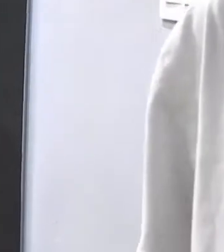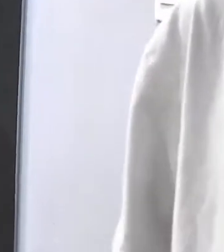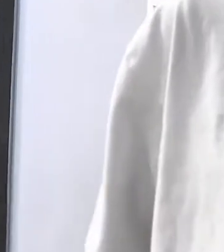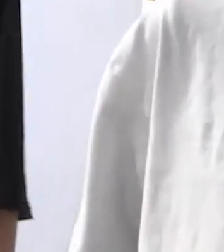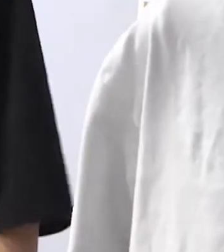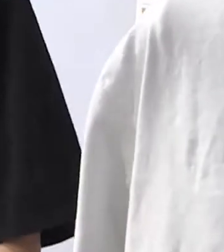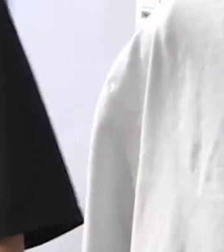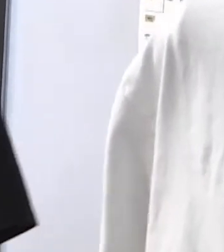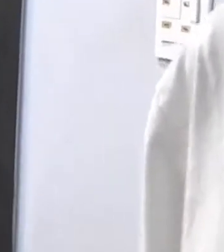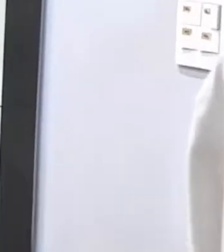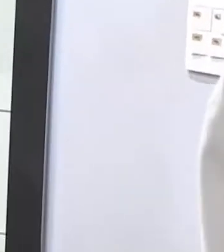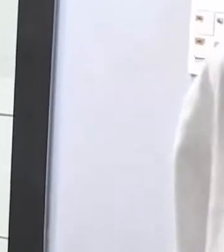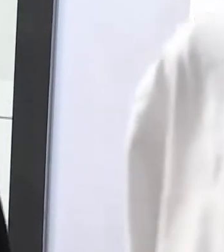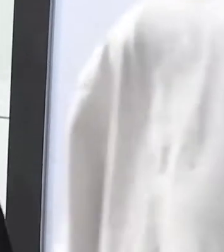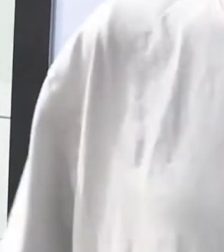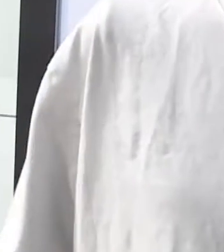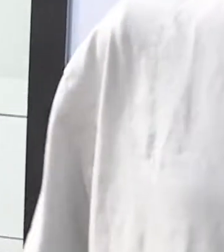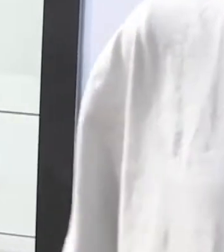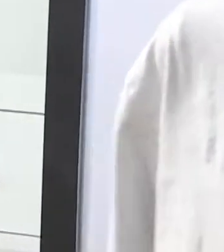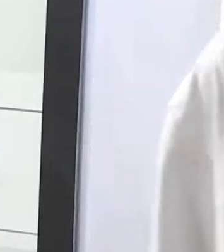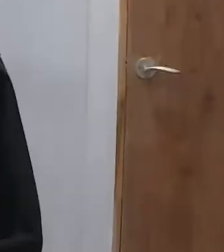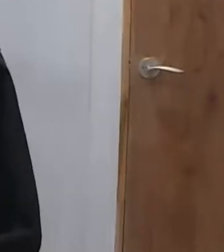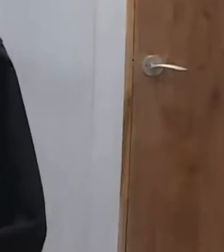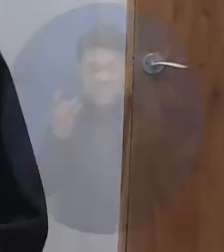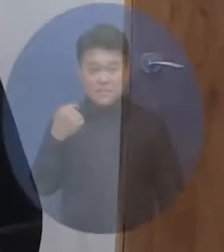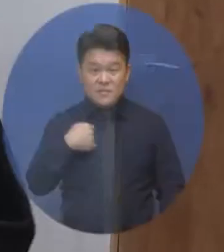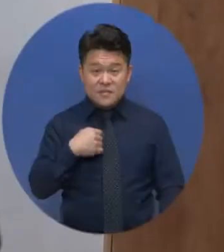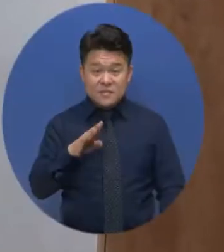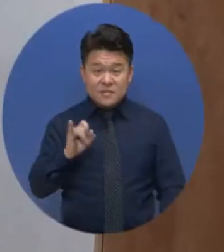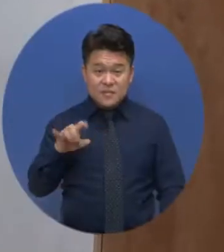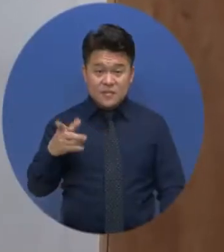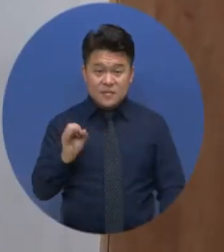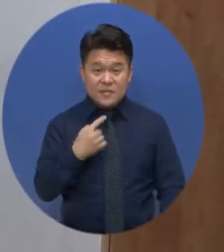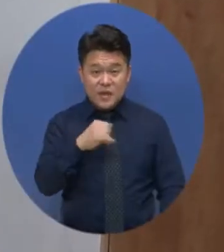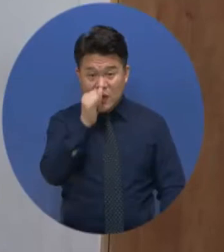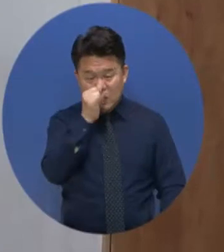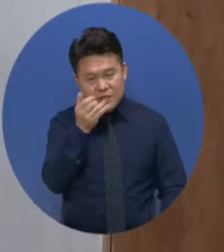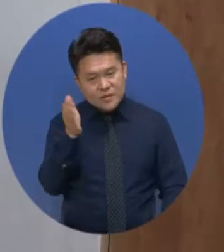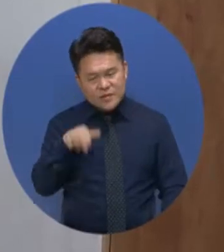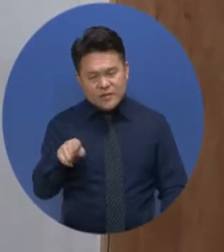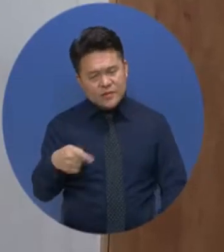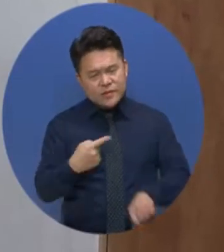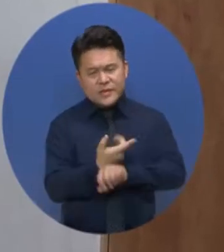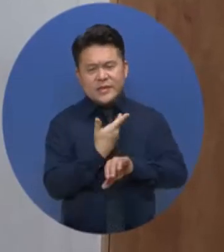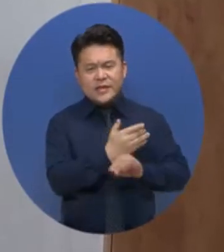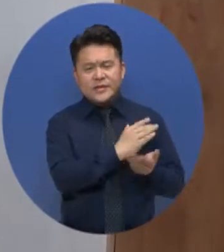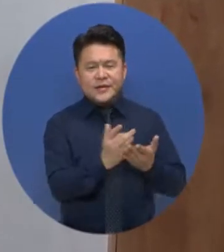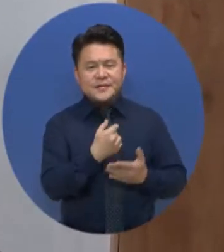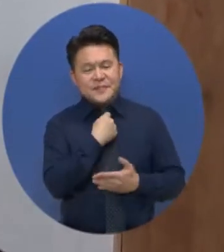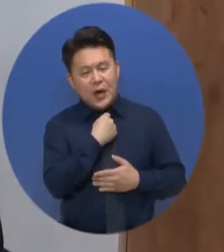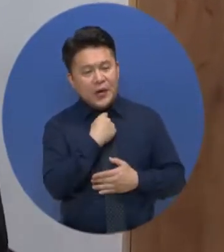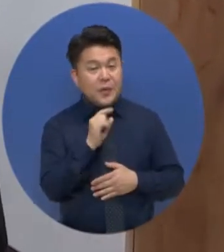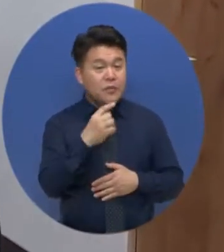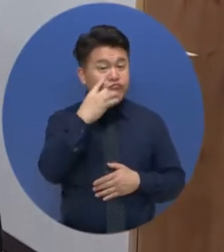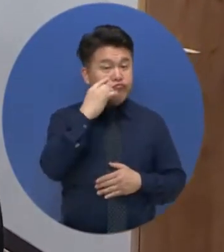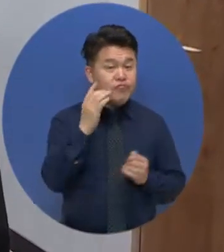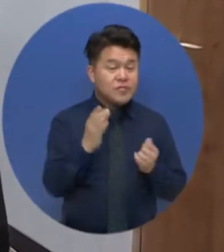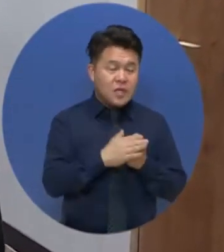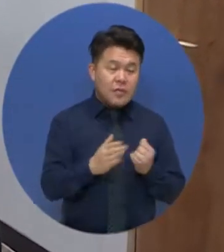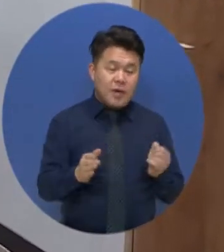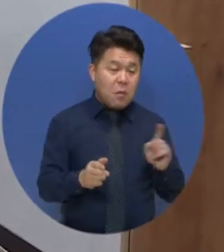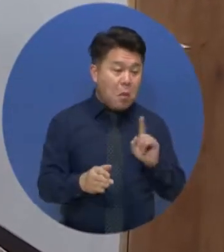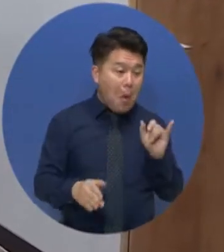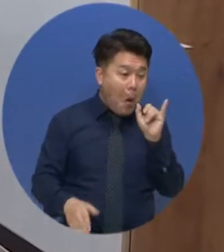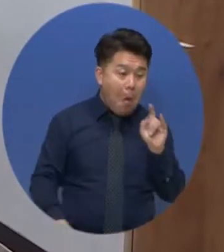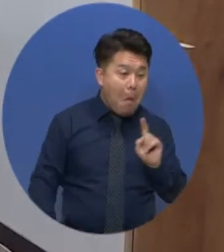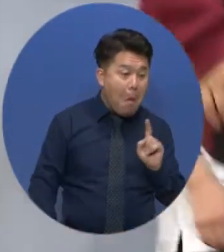가면 와. 와. 와. 나 원래 비보잉 했었는데 뭔가 이제 비보잉 말고 다른 장르에 대한 좀